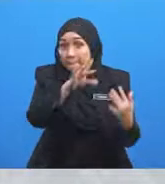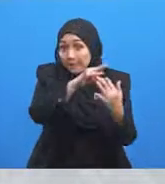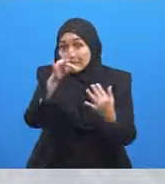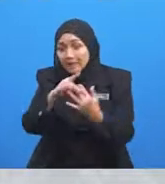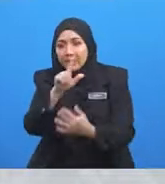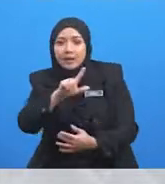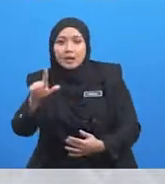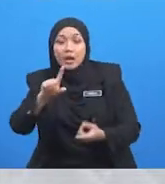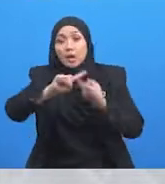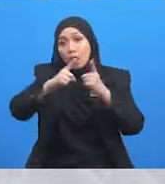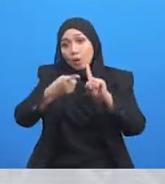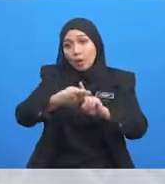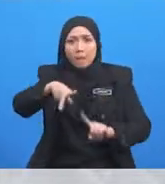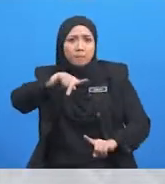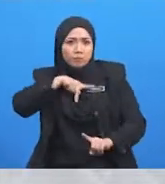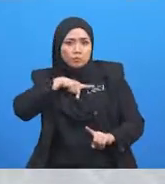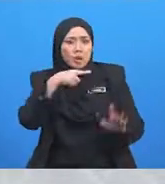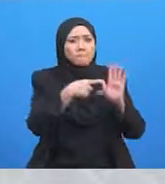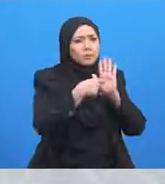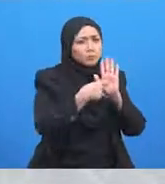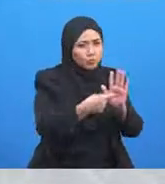Pilihlah kawan yang punya petunjuk.